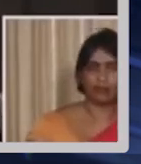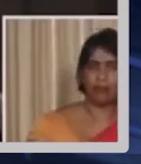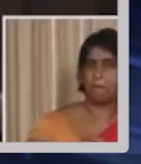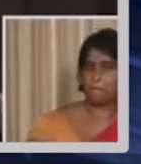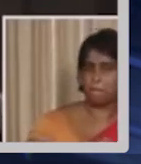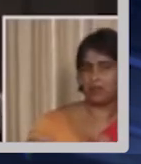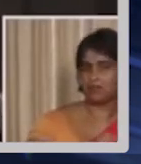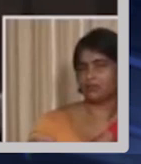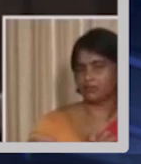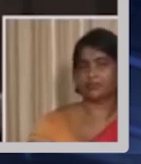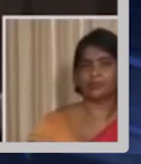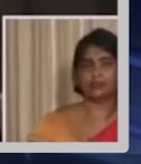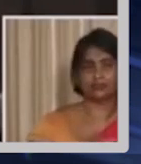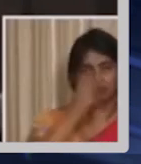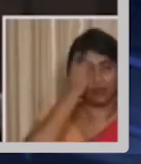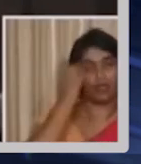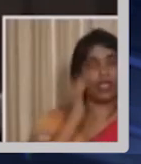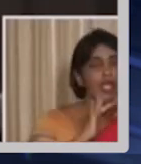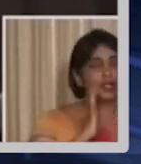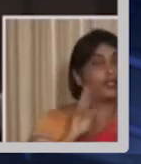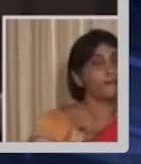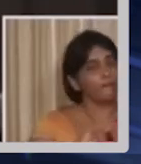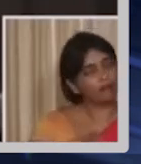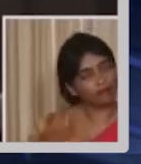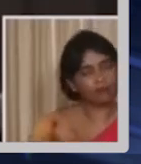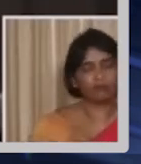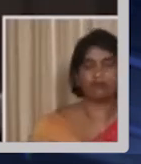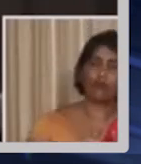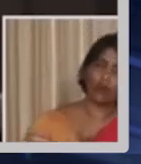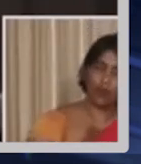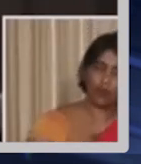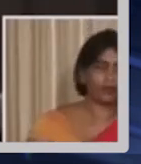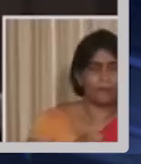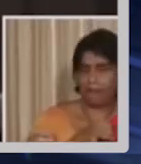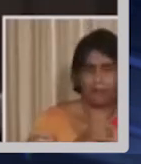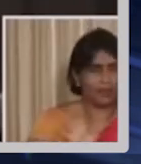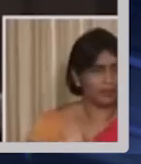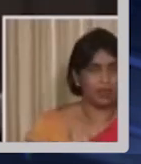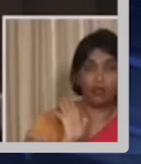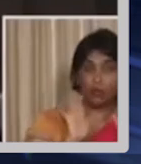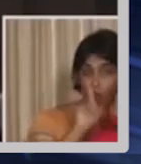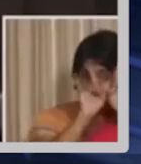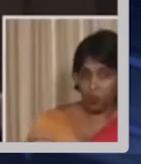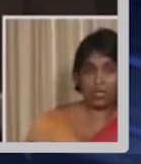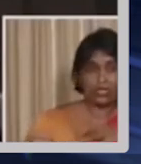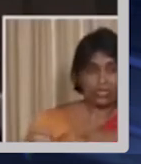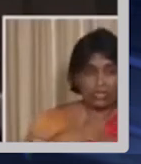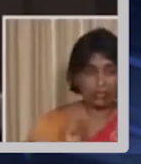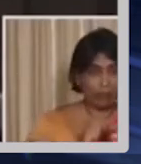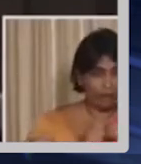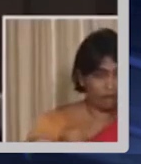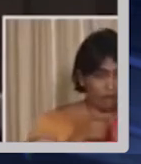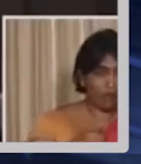அவர் இதனை கூறியுள்ளார். மேலும் பதில் வழங்கிய அவர், வெளிநாட்டு பிரிவினைவாத சக்திகளுக்கு கூலிக்காக வேலை செய்யும் ஒருவர் இந்த நாடாளுமன்றத்திற்குள்